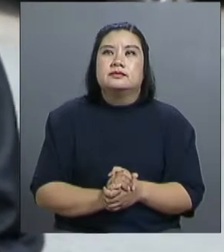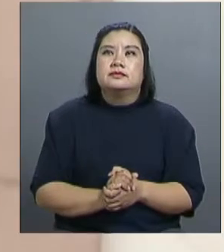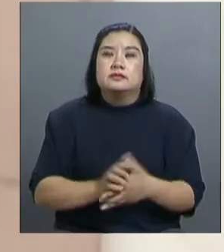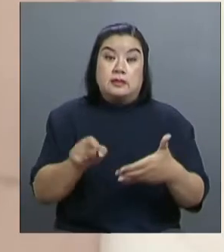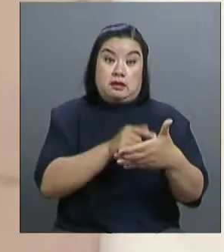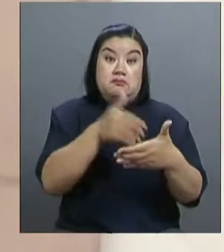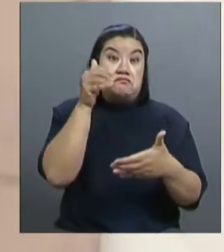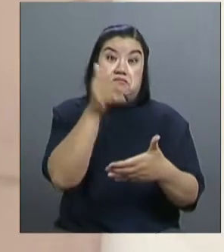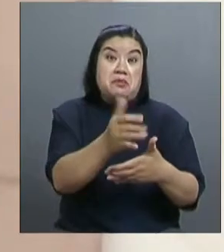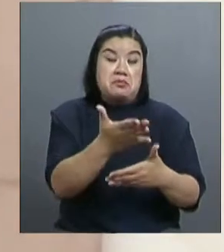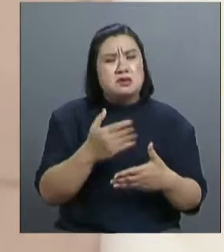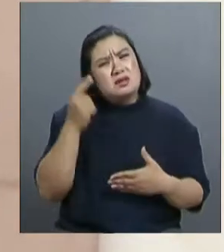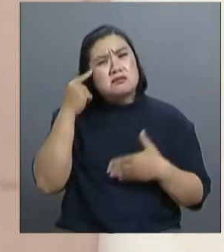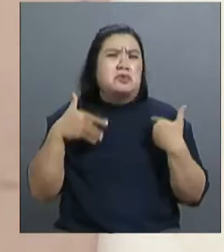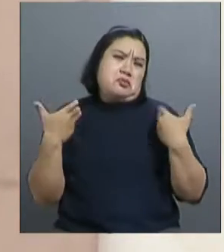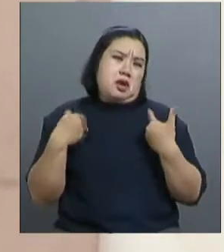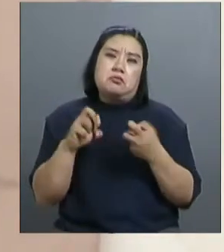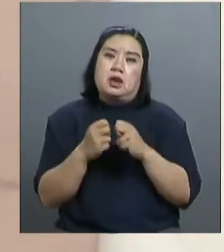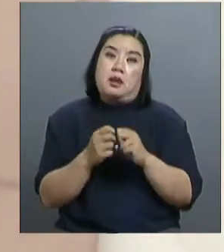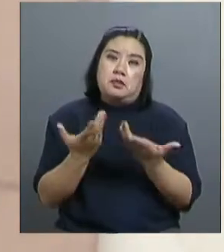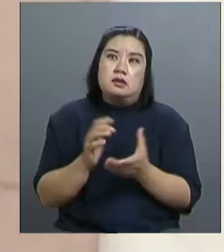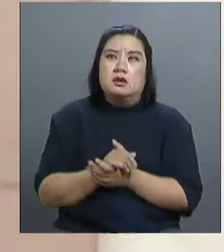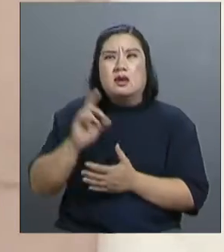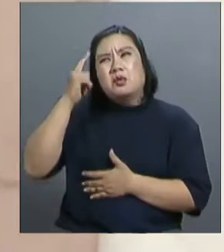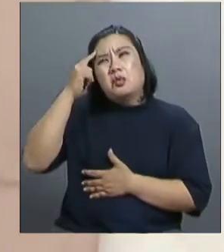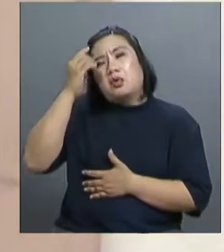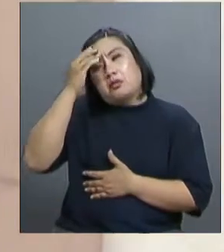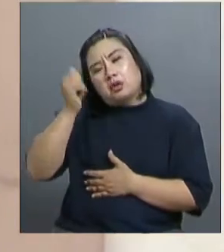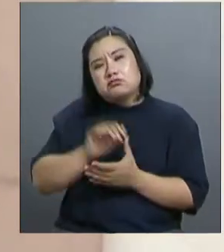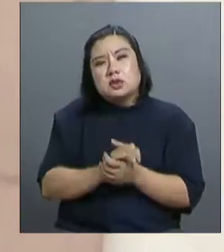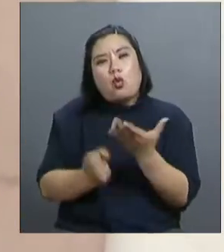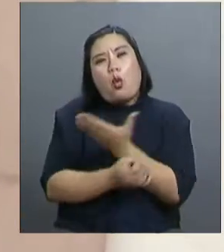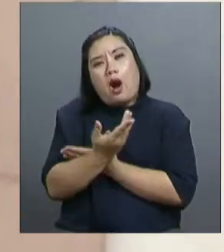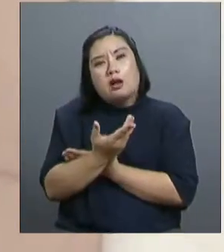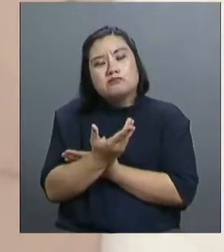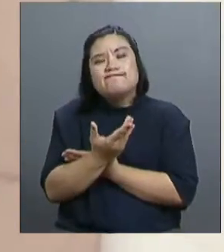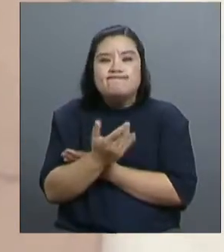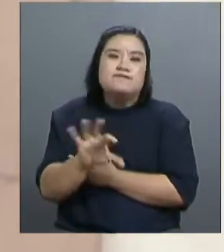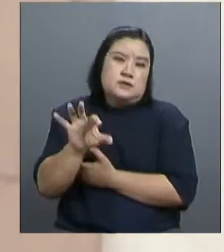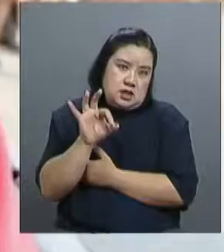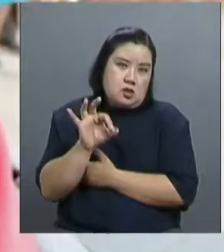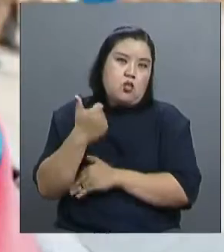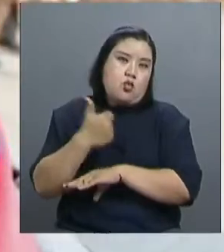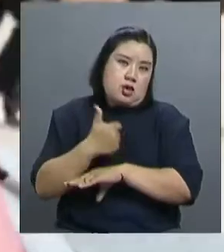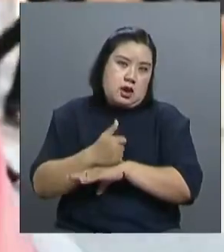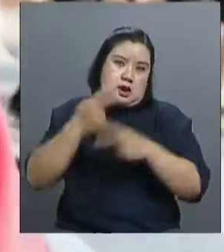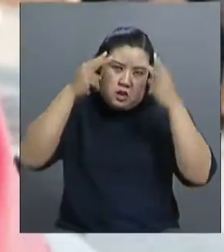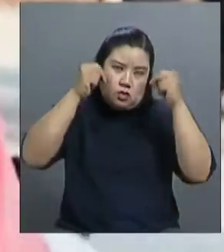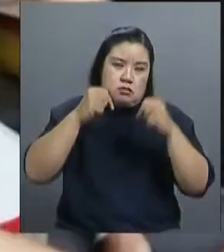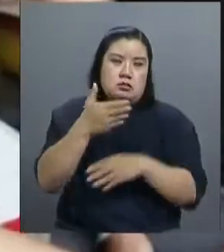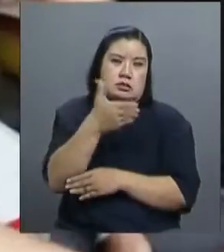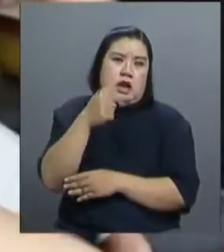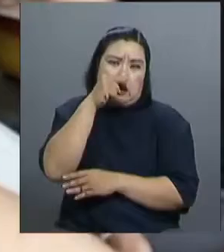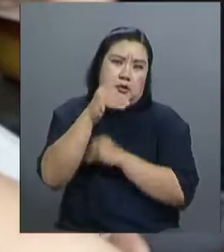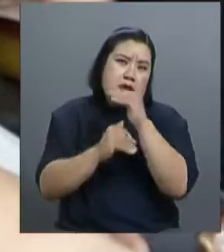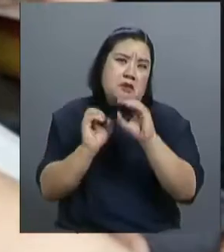ง ไม่รู้เลยครับแต่น่าจะเสียสิทธิ์ในการเลือกผู้นำที่มาพัฒนาประเทศมั้งครับ ไม่ทราบค่ะ